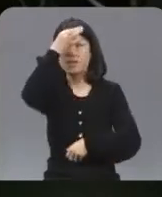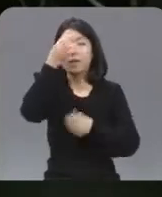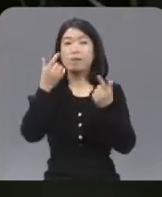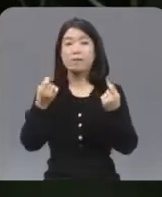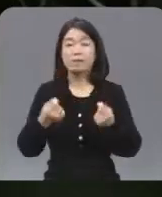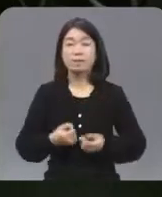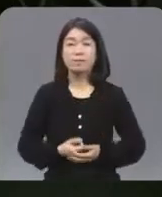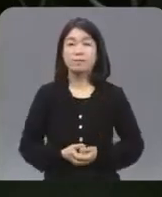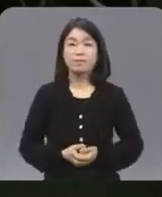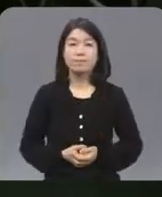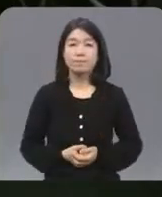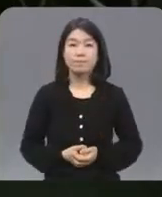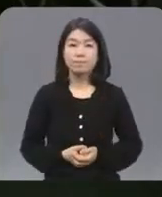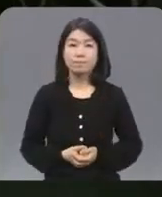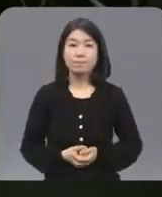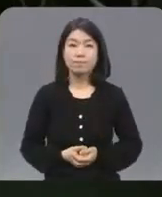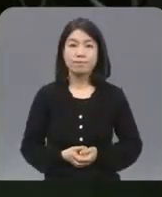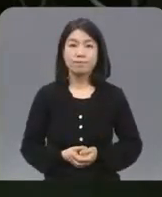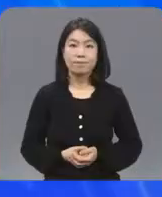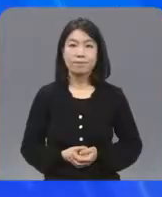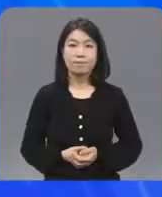산업입니다.